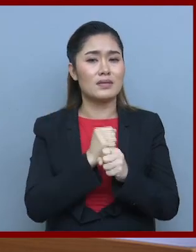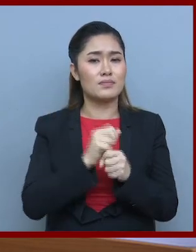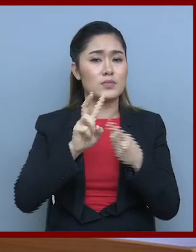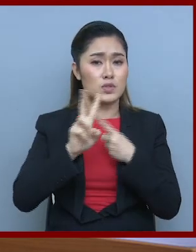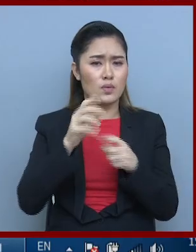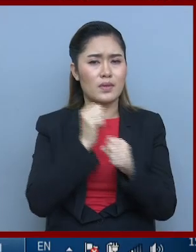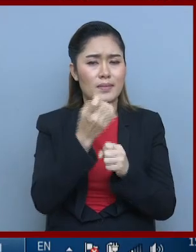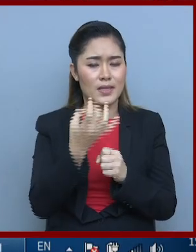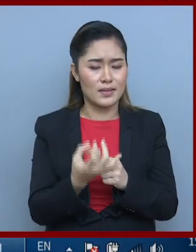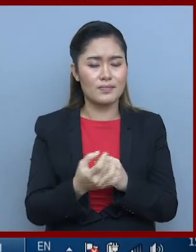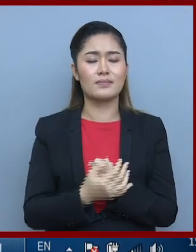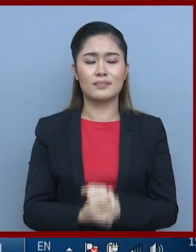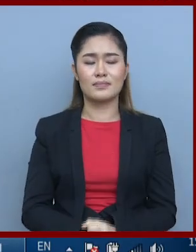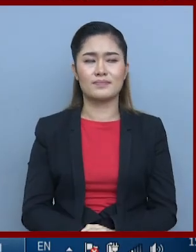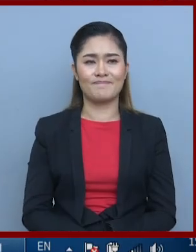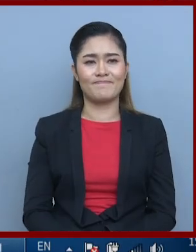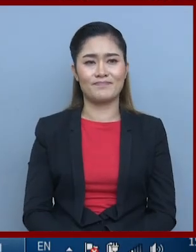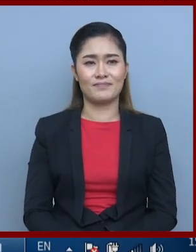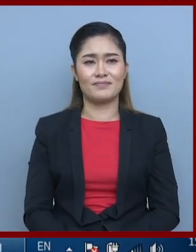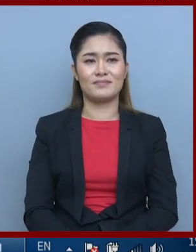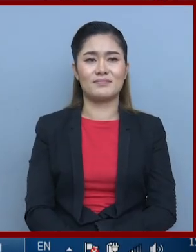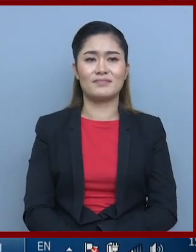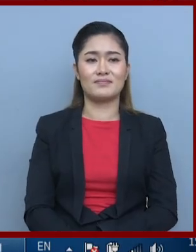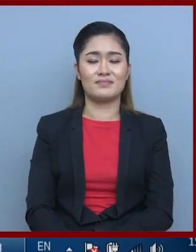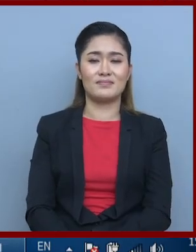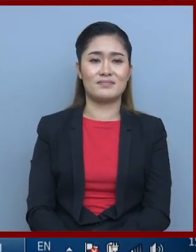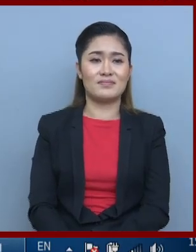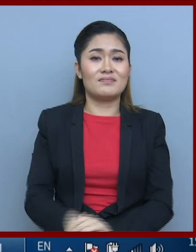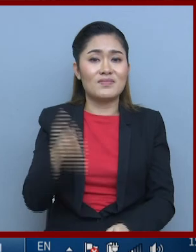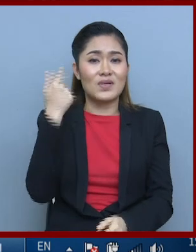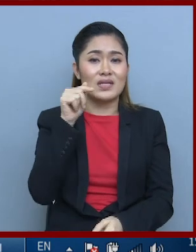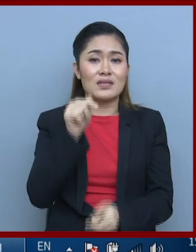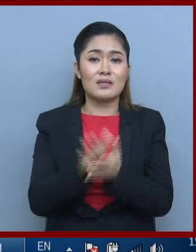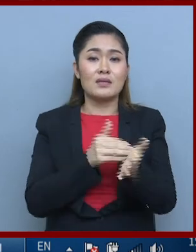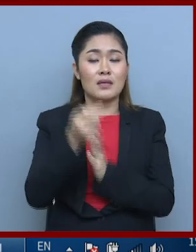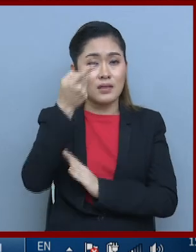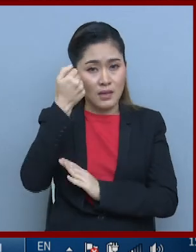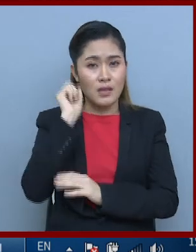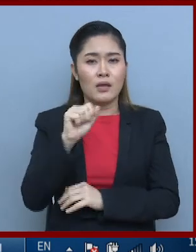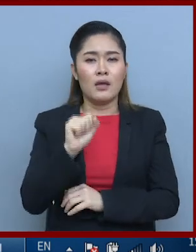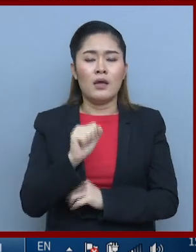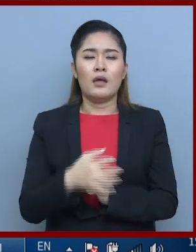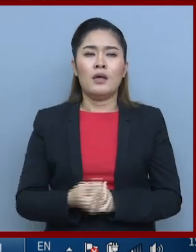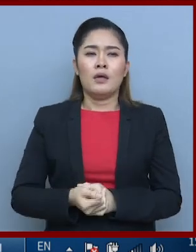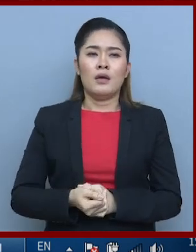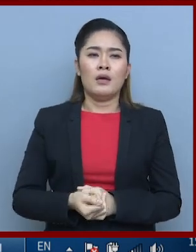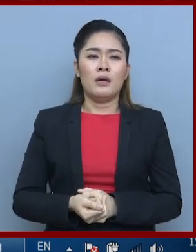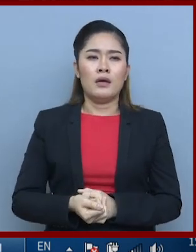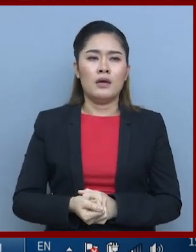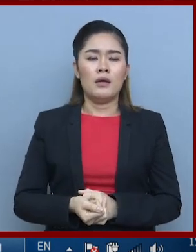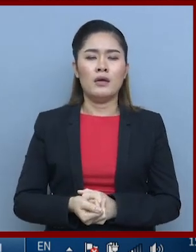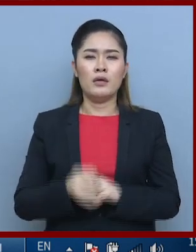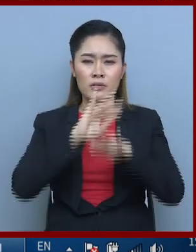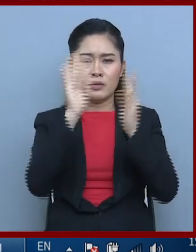ทำอะไรบ้างน่าจะเป็นเชฟ1เมื่อกี้สั่งให้เป็นสีดำใช่ไหมครับเป็น shape 1